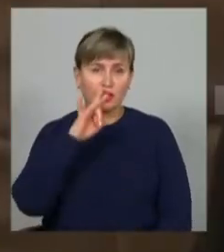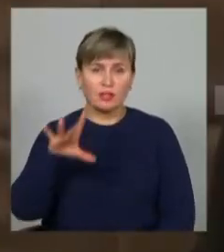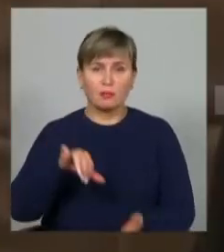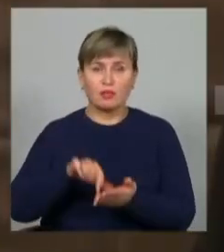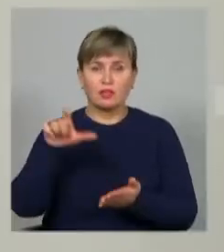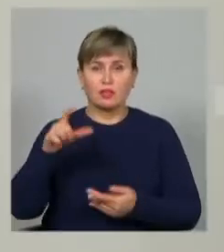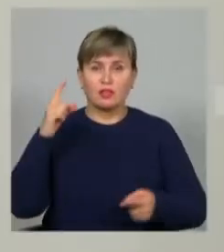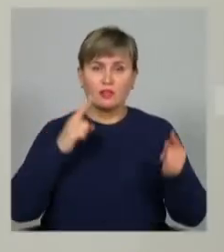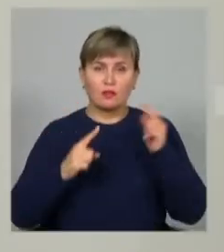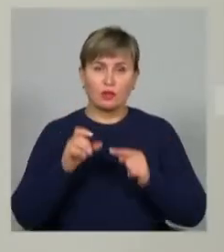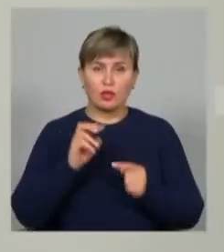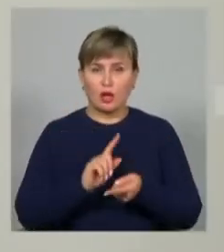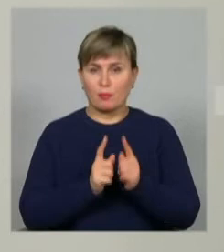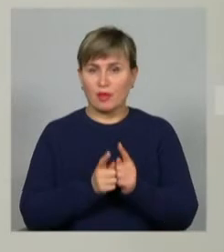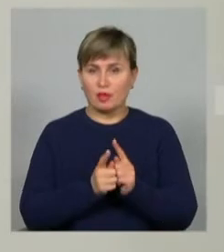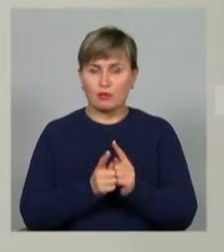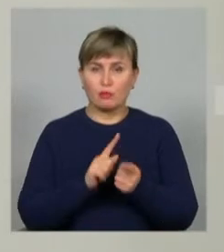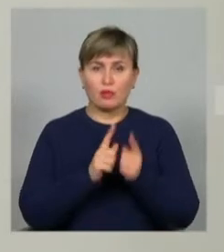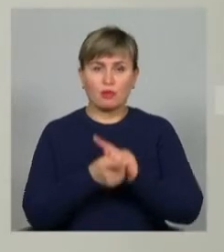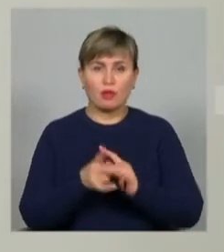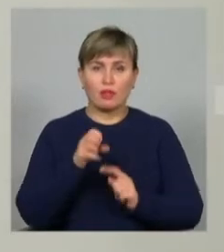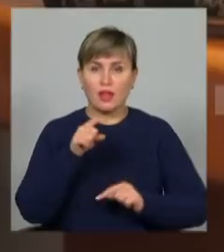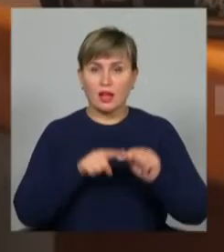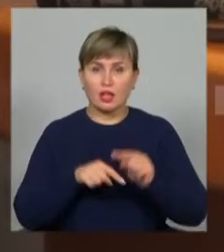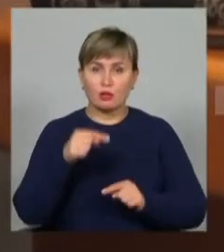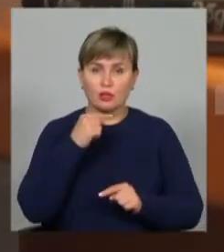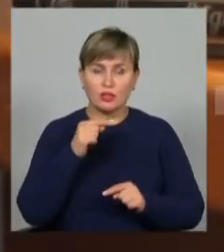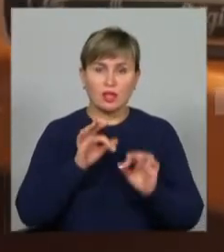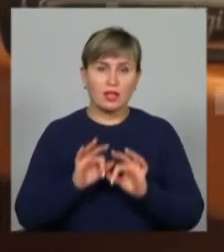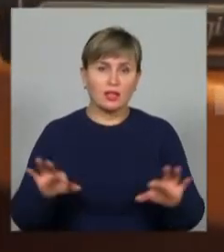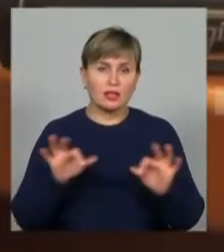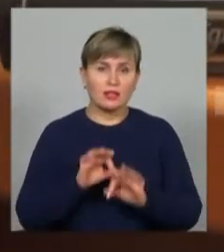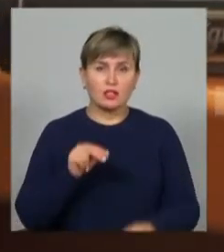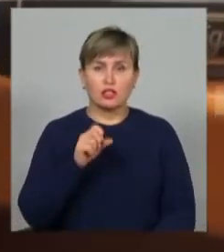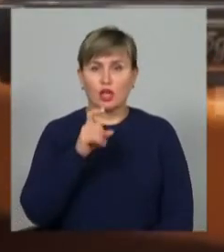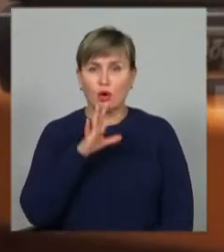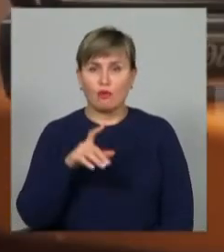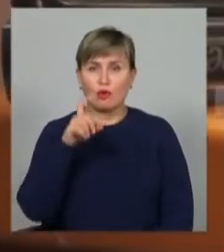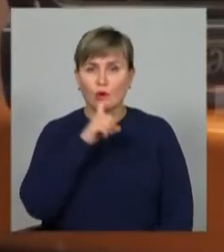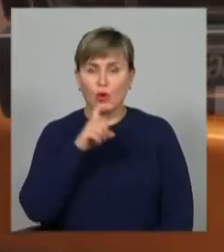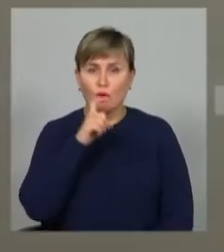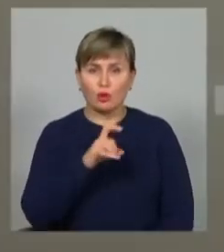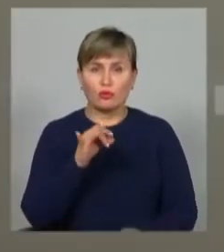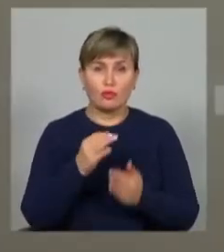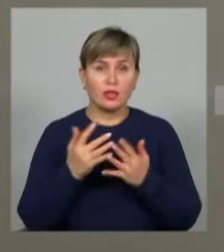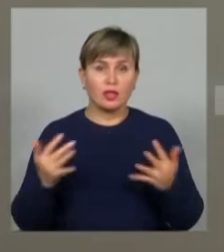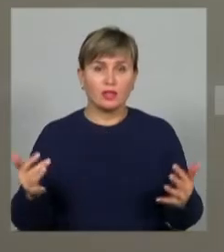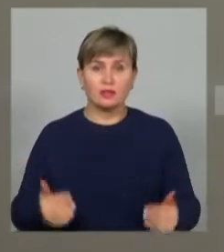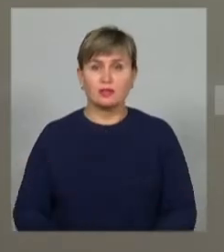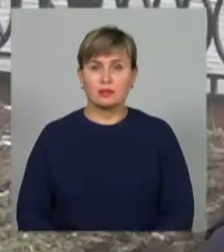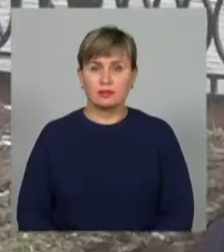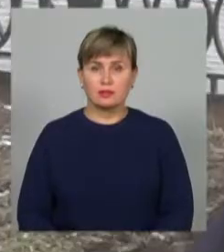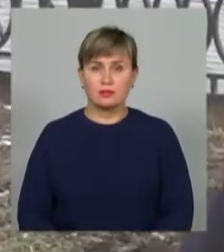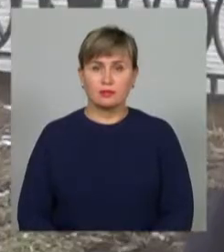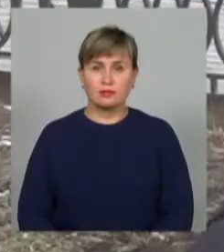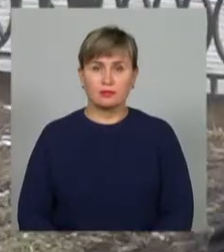представитель творчества и как переводчик. Он перевел на родной язык рассказы Чехова, Горького, Хикмета и Кассоны.